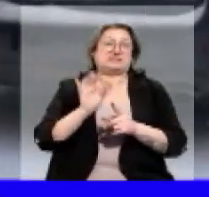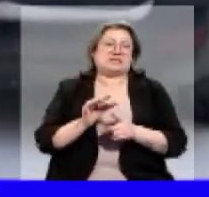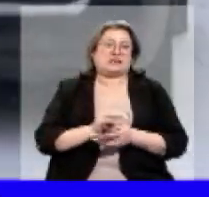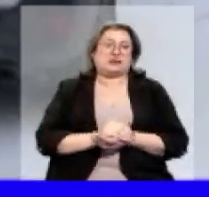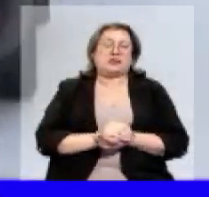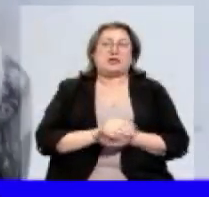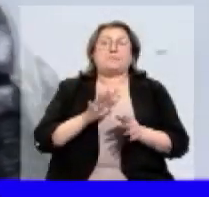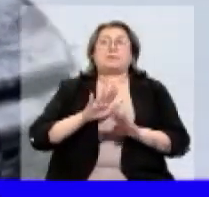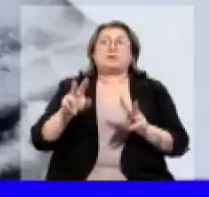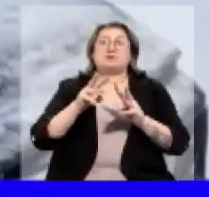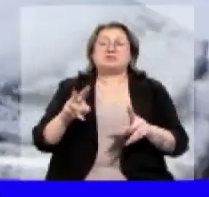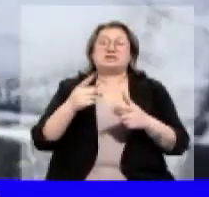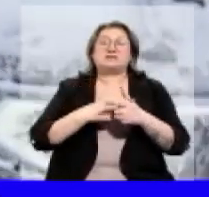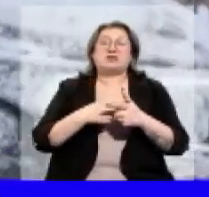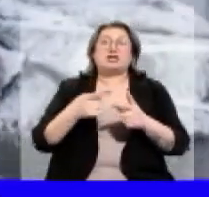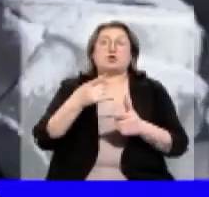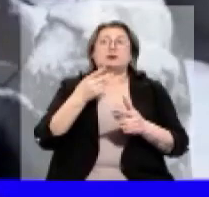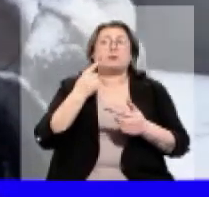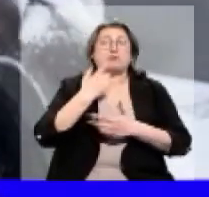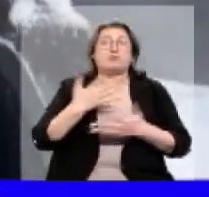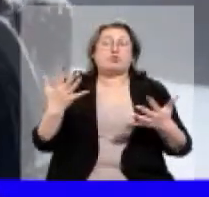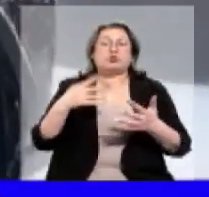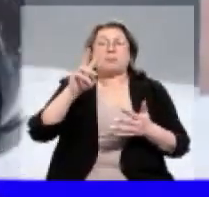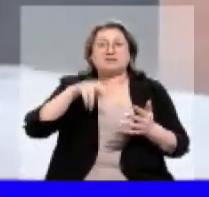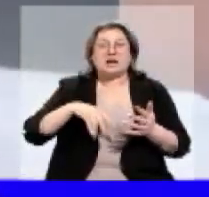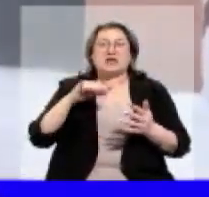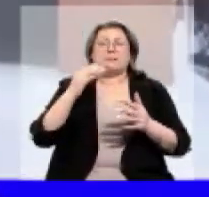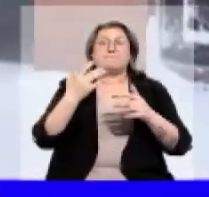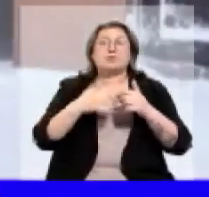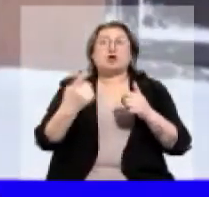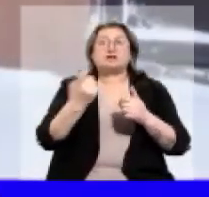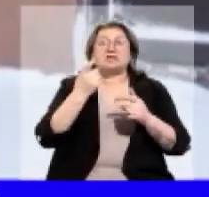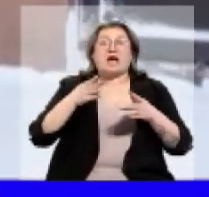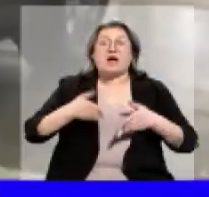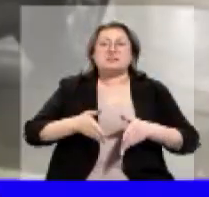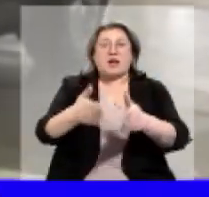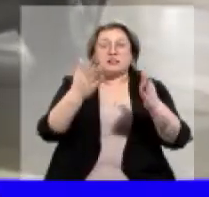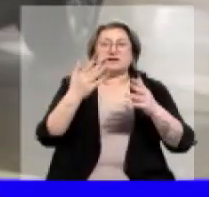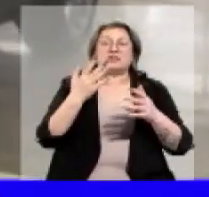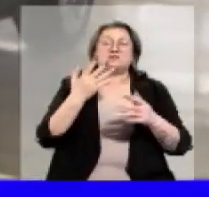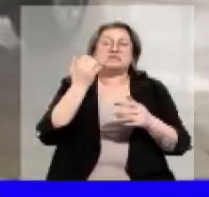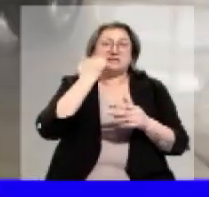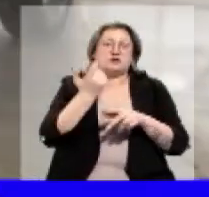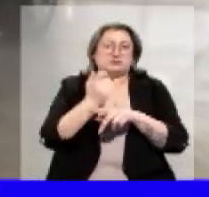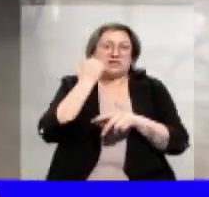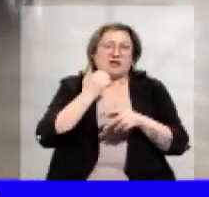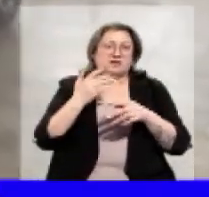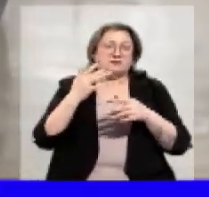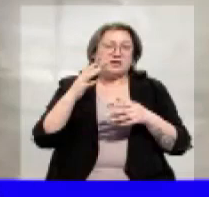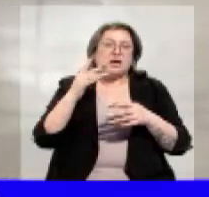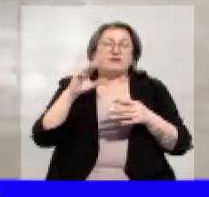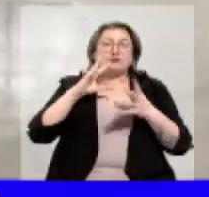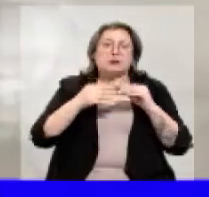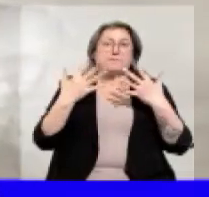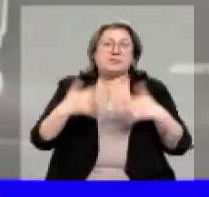целей. Премьер-министр назвал регионы, где большая часть магистральных и межхозяйственных каналов находится в крайне изношенном состоянии. В